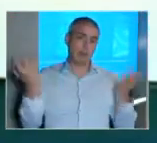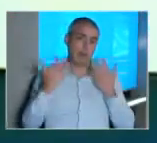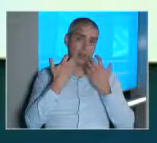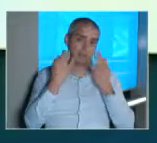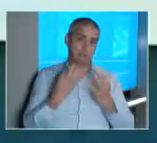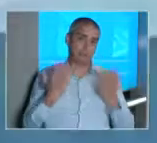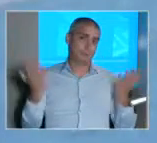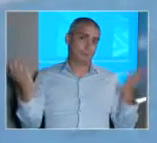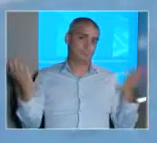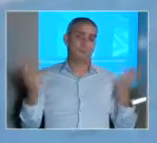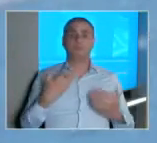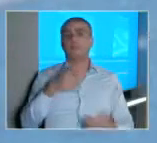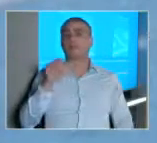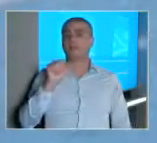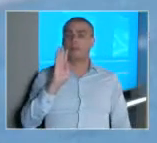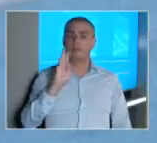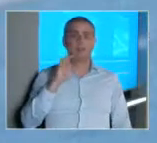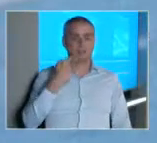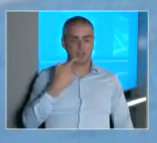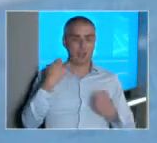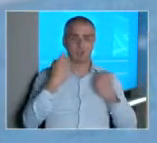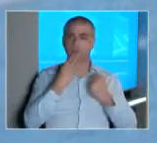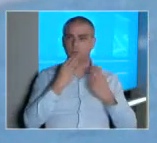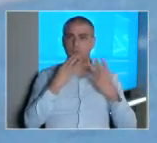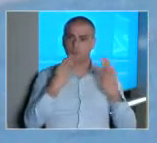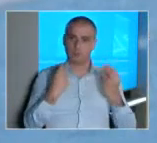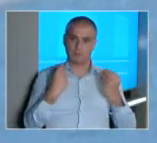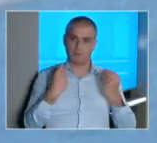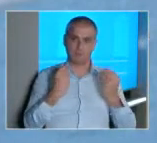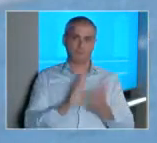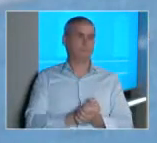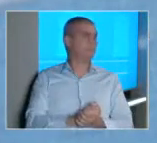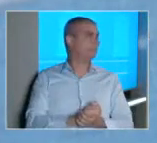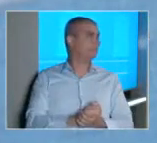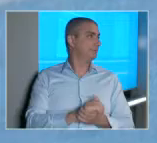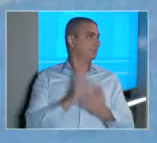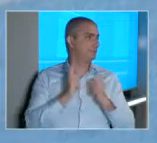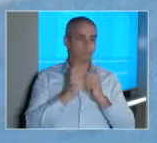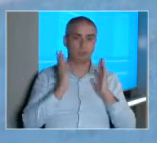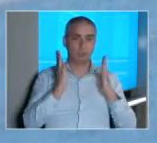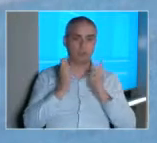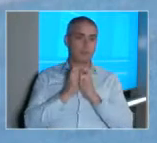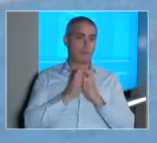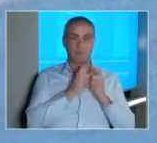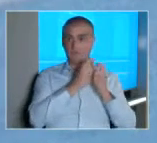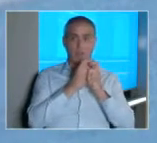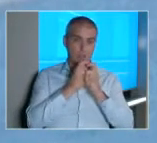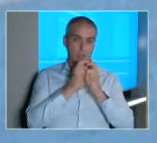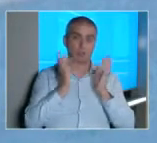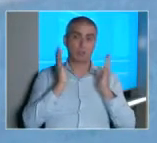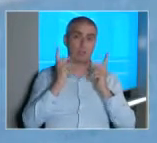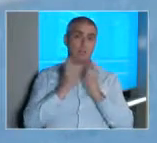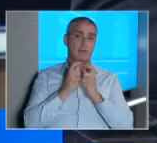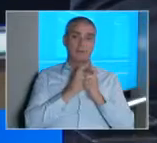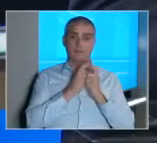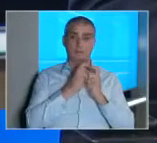עצמו. טוב, איתמר בן גביר, עוצמה יהודית, בוקר טוב, תודה רבה על הדברים האלה. בוקר אור, בוקר. הקיצור יש יותר מדי מפלגות, ויותר מדי